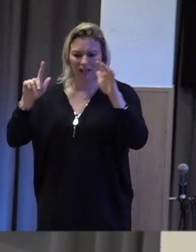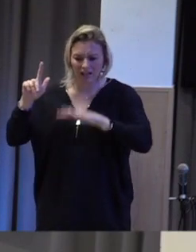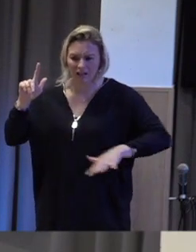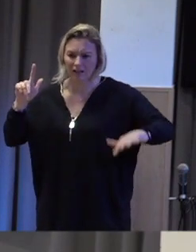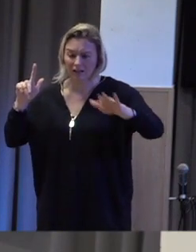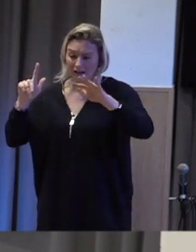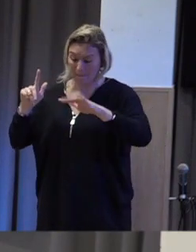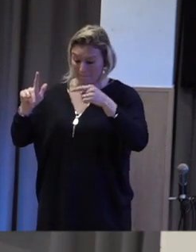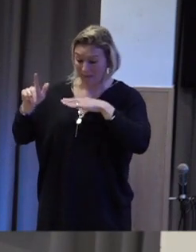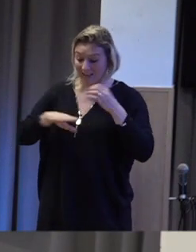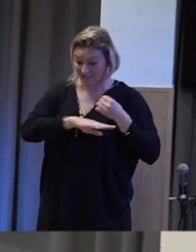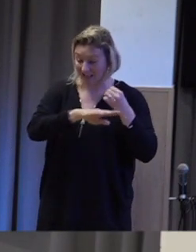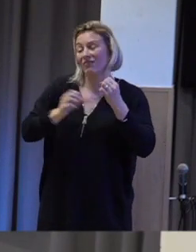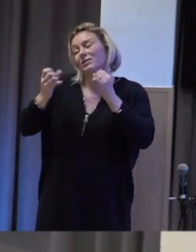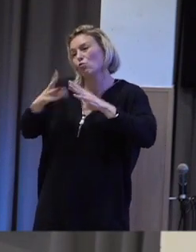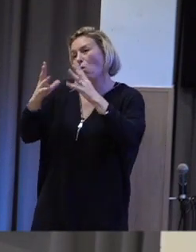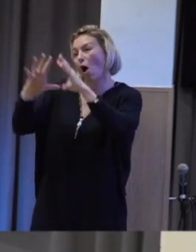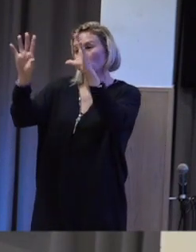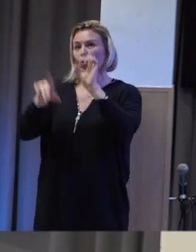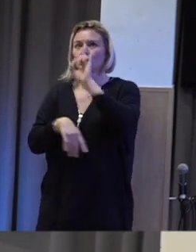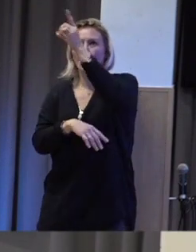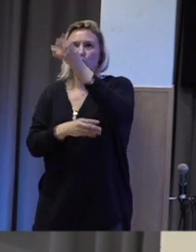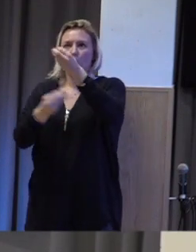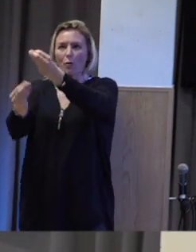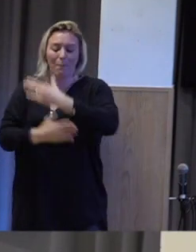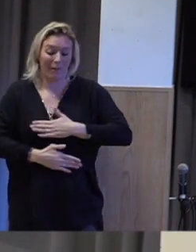tels sacrifices que Dieu prend plaisir.